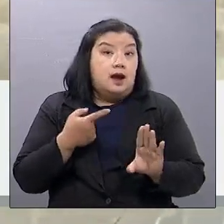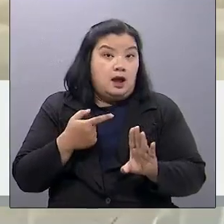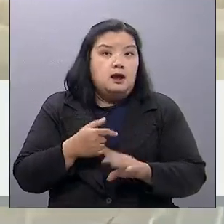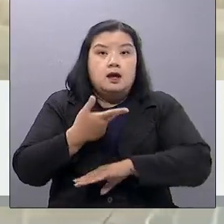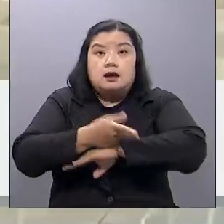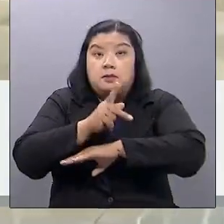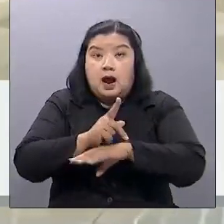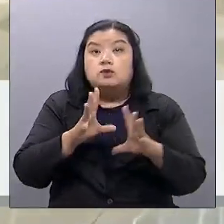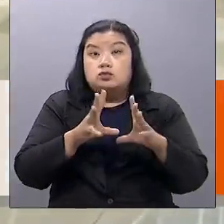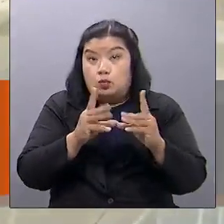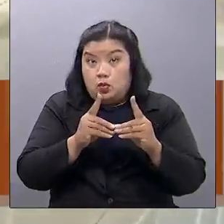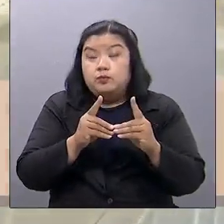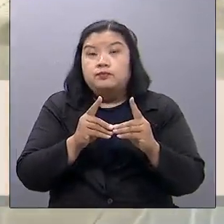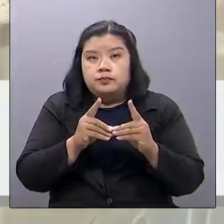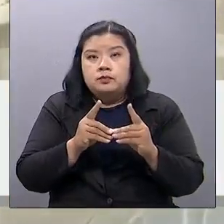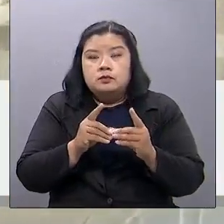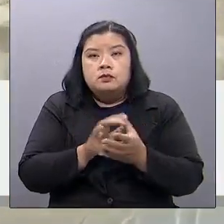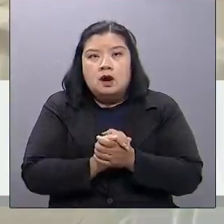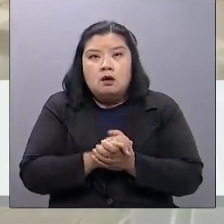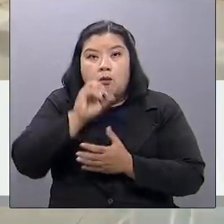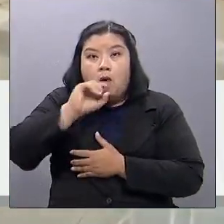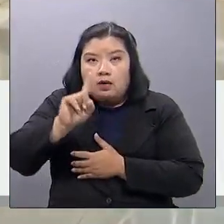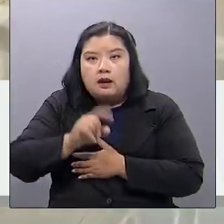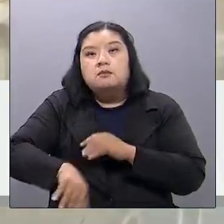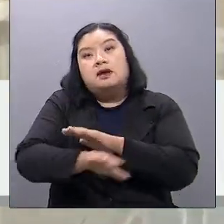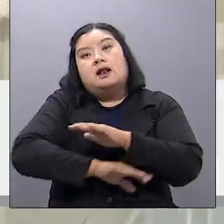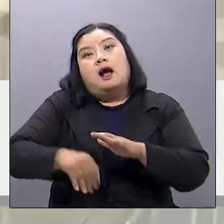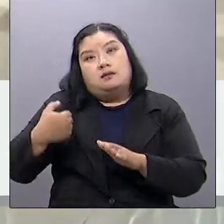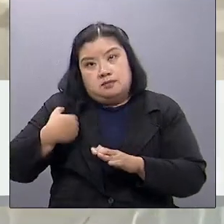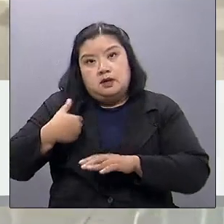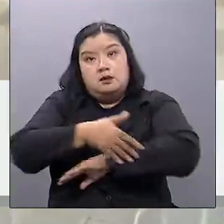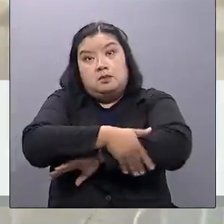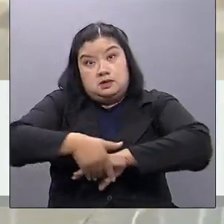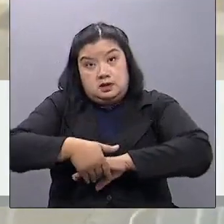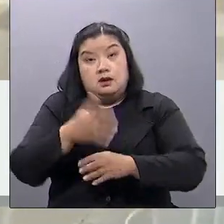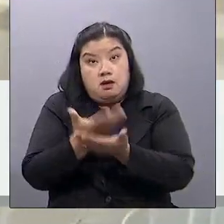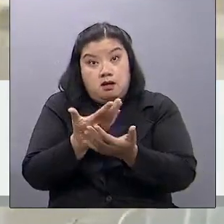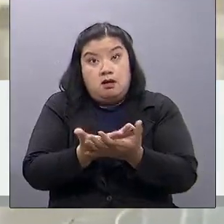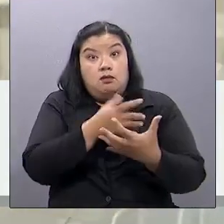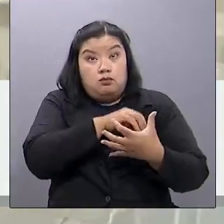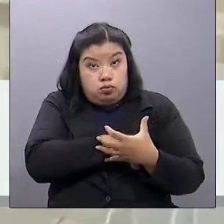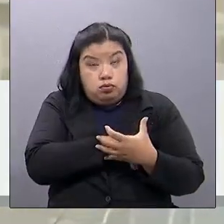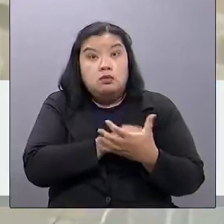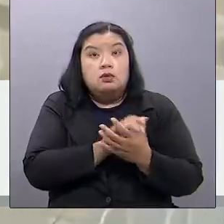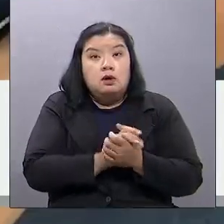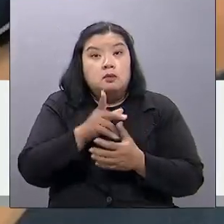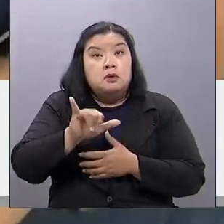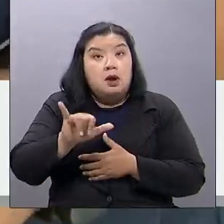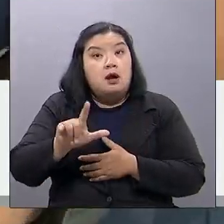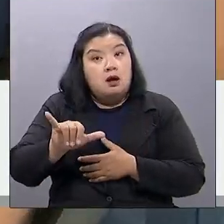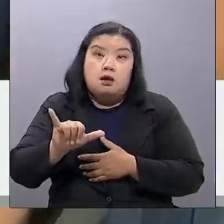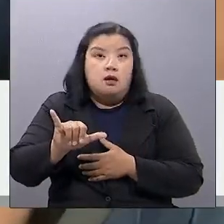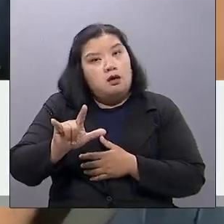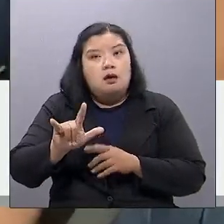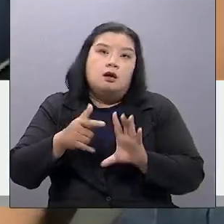ธานชมรมช่วยเหลือเหยื่ออาชญากรรมนำเอกสารเป็นงบกำไรขาดทุนของบริษัทพรีมายาจำกัดบัญชีธนา